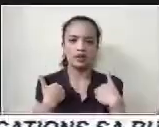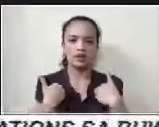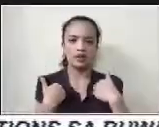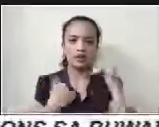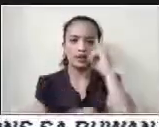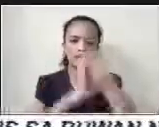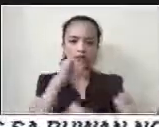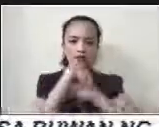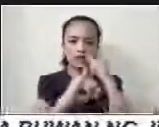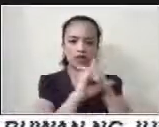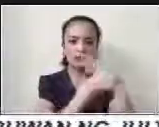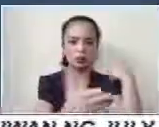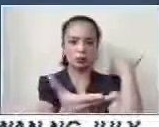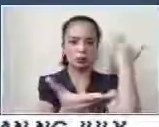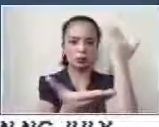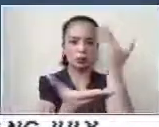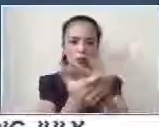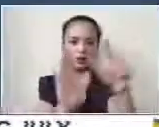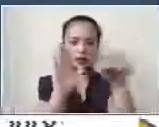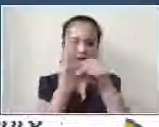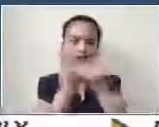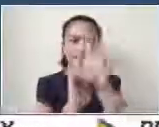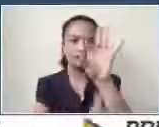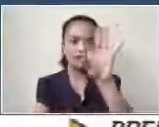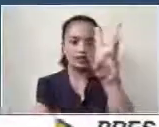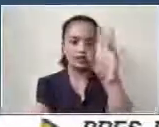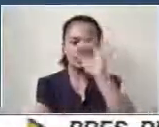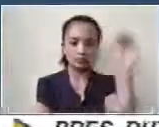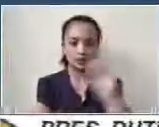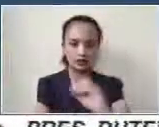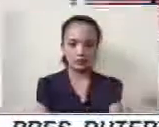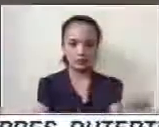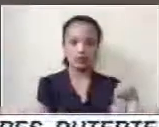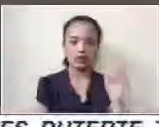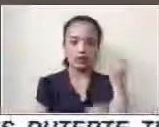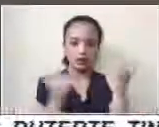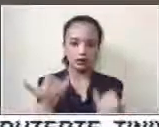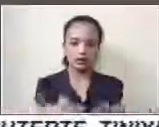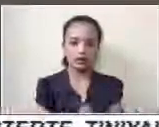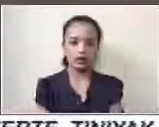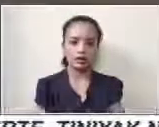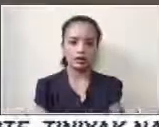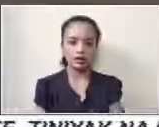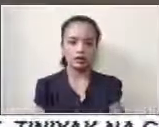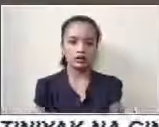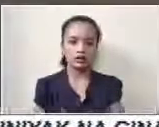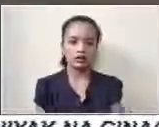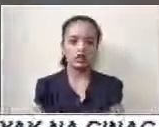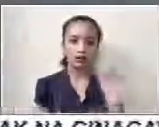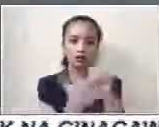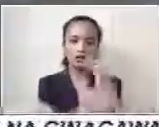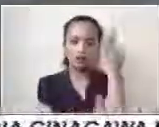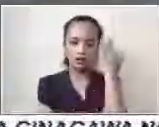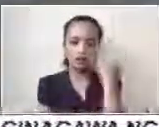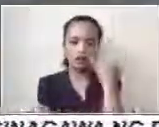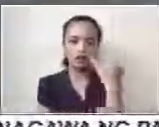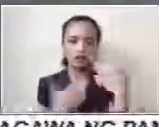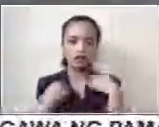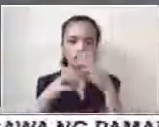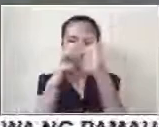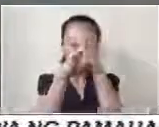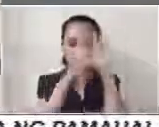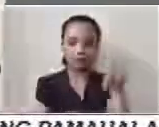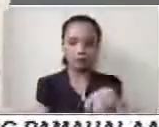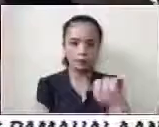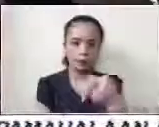there and then magsusulat na ako ng kanta. Mahilig mag-beach si Jojo, kaya naman ito rin ang kanyang unang pupuntahan oras na magkaroon ng